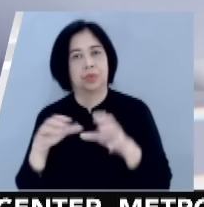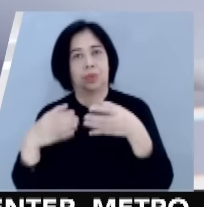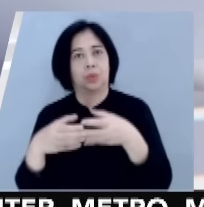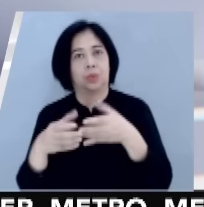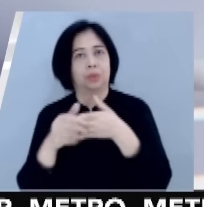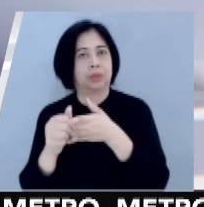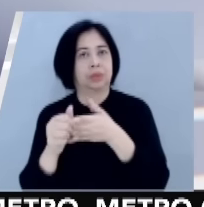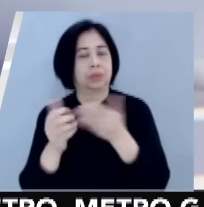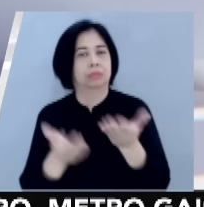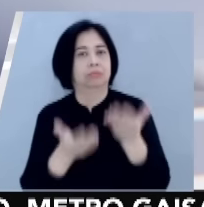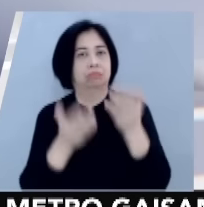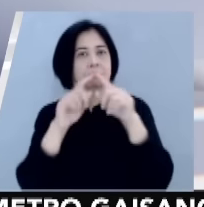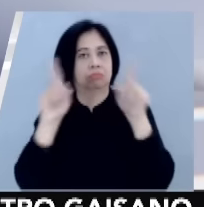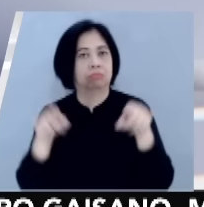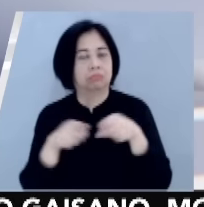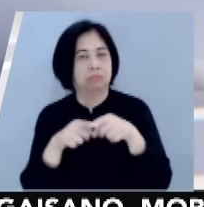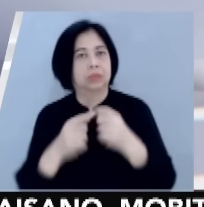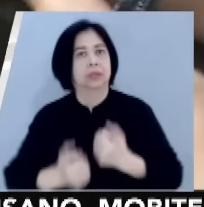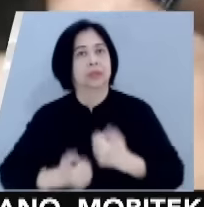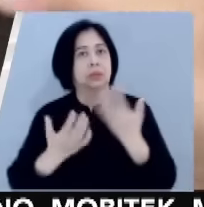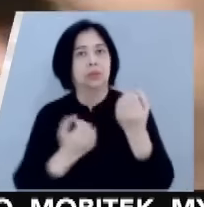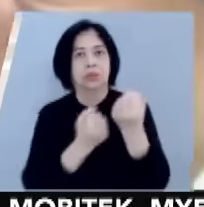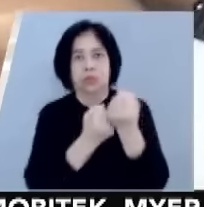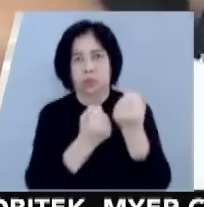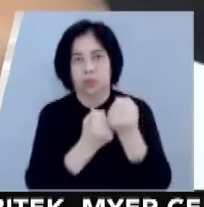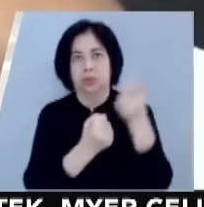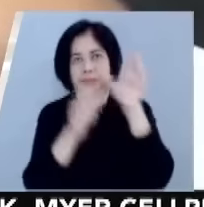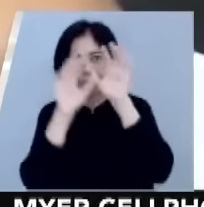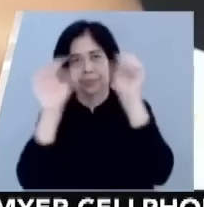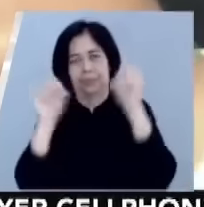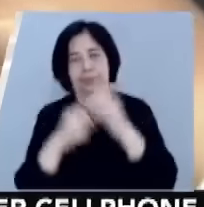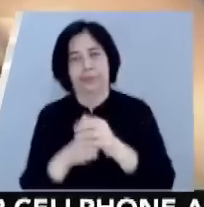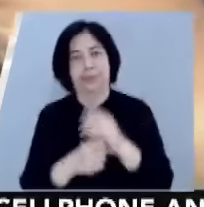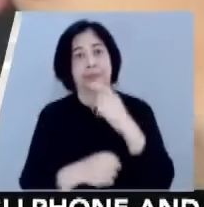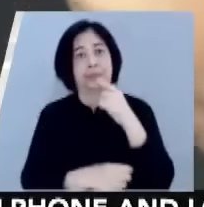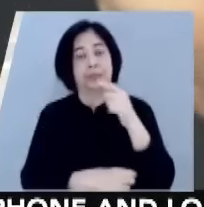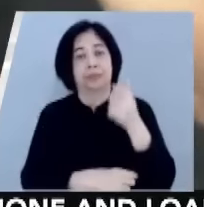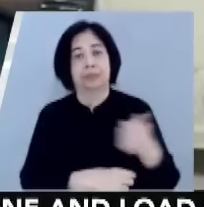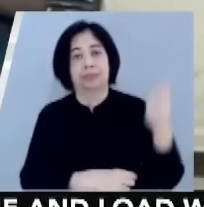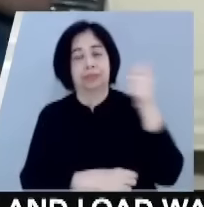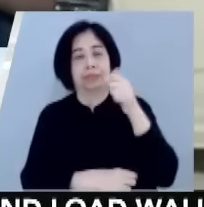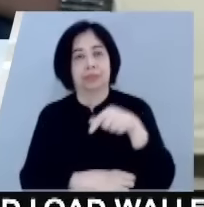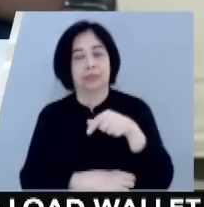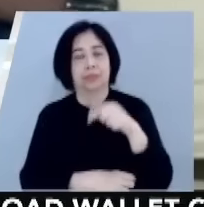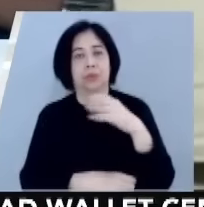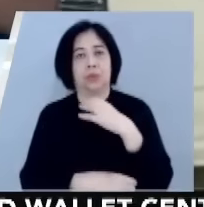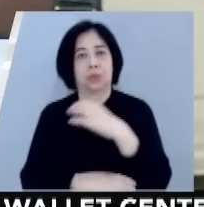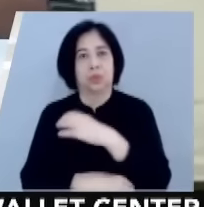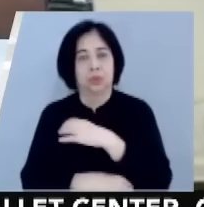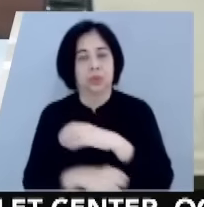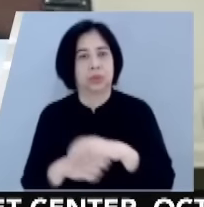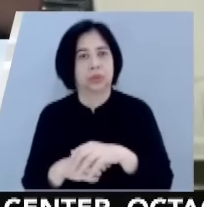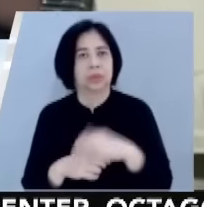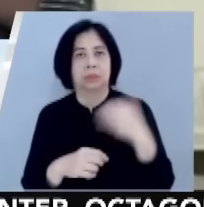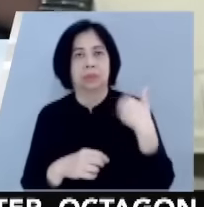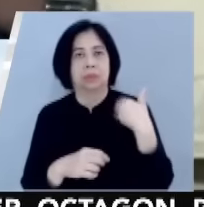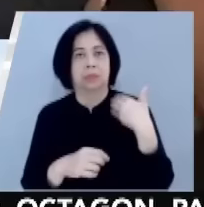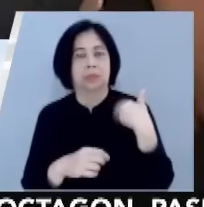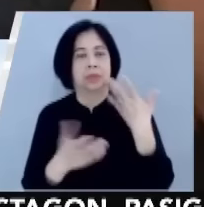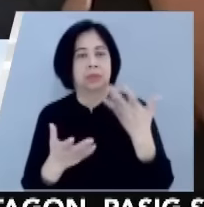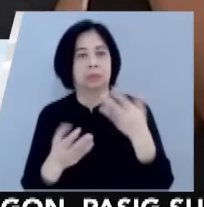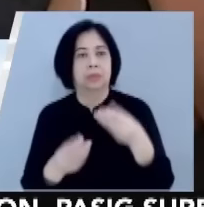of expressing support to the president. Ayon sa Secretary General ng Kamara, hindi pa niya na itatransmit ang